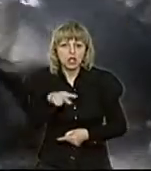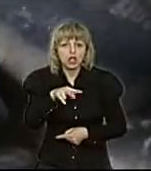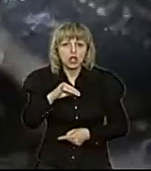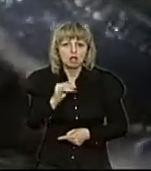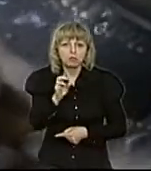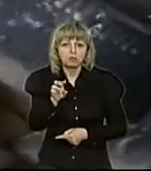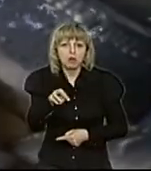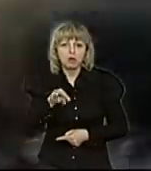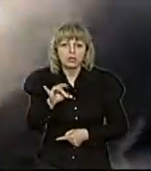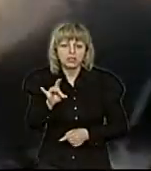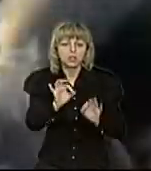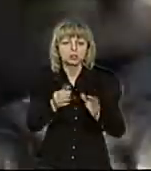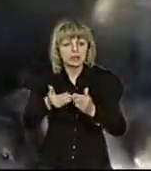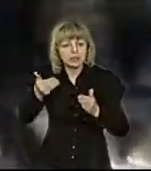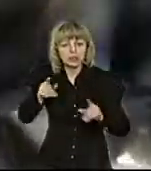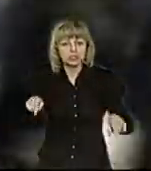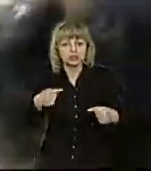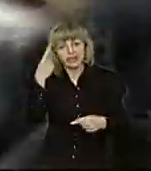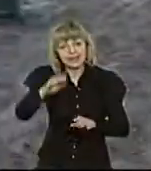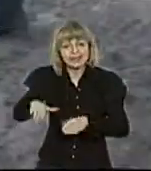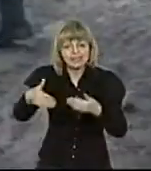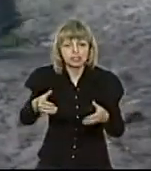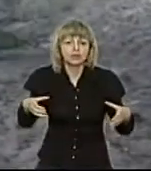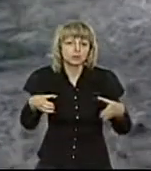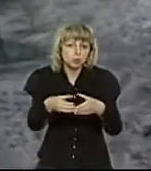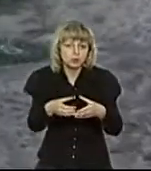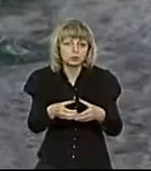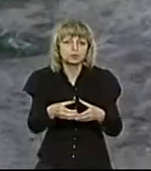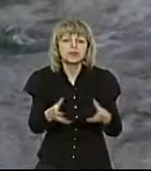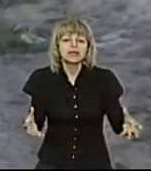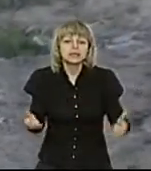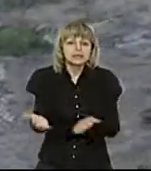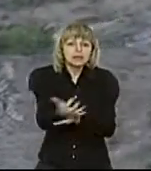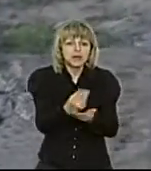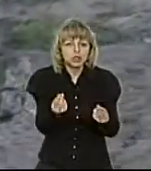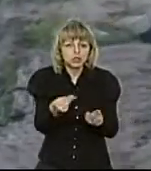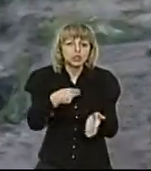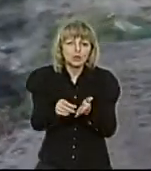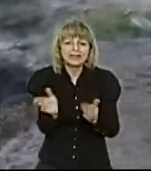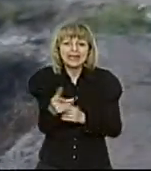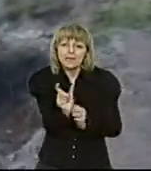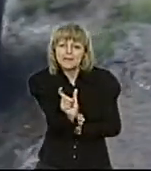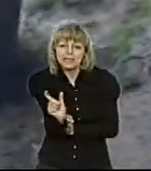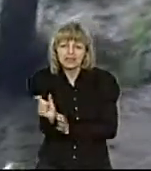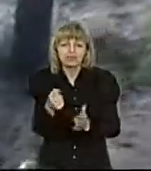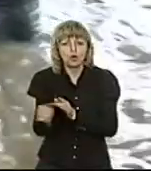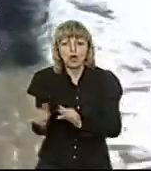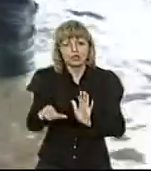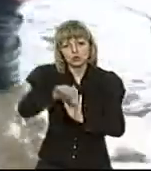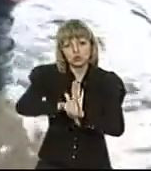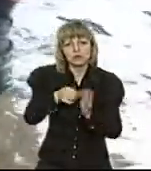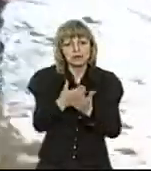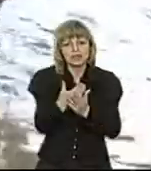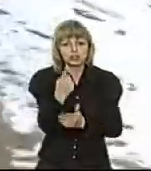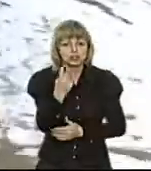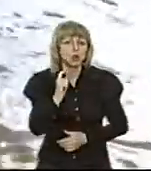Третяк, розповів, що напередодні створили ініціативну групу, зібрали кошти і закупили мальків. До акції долучилося майже